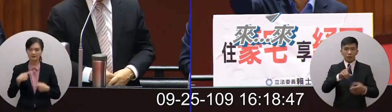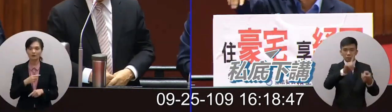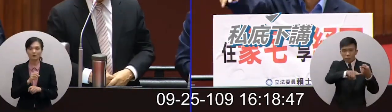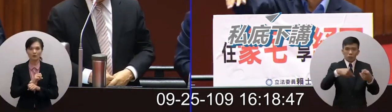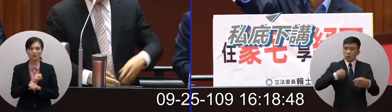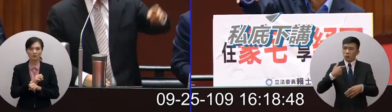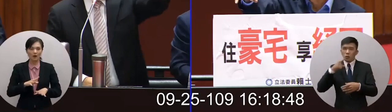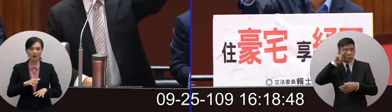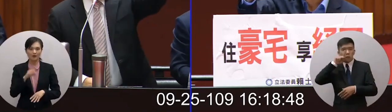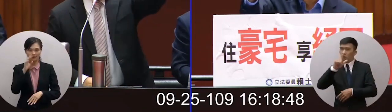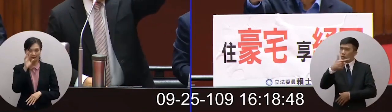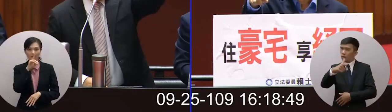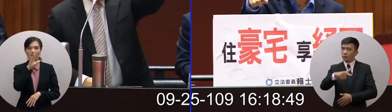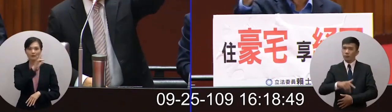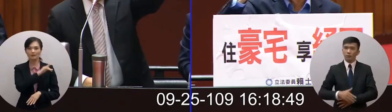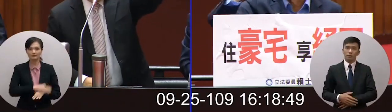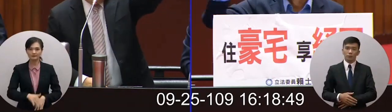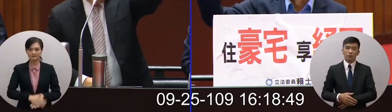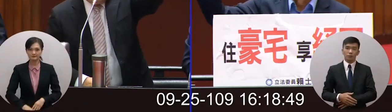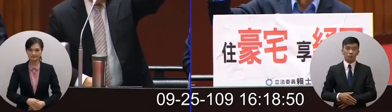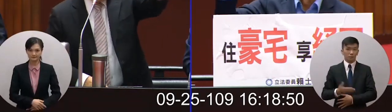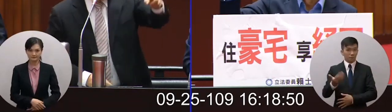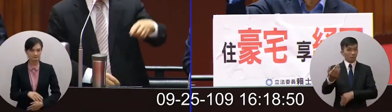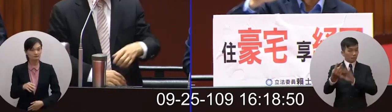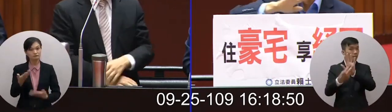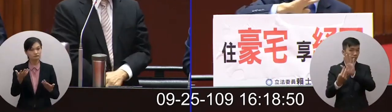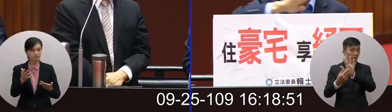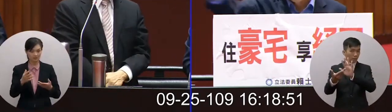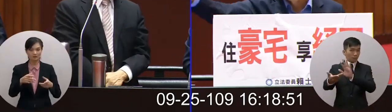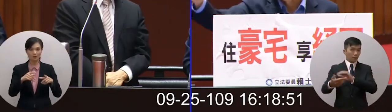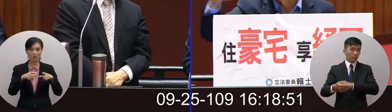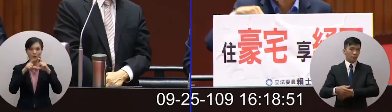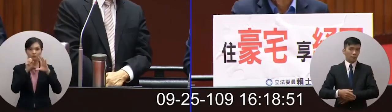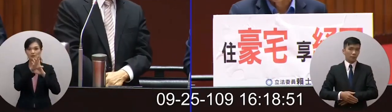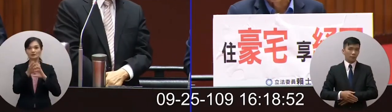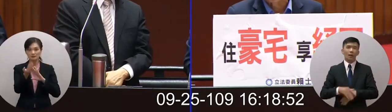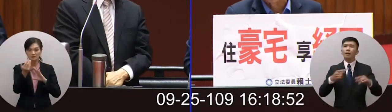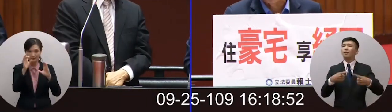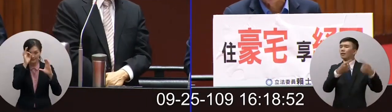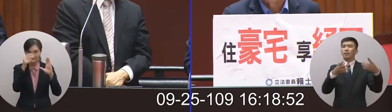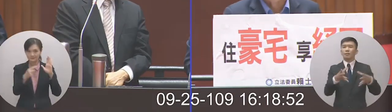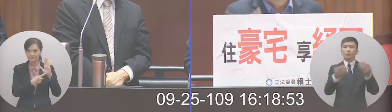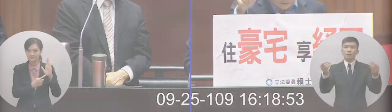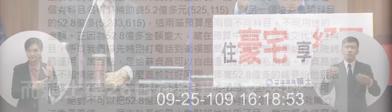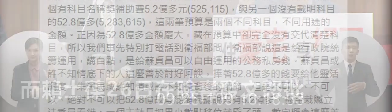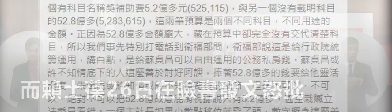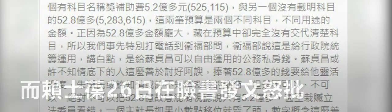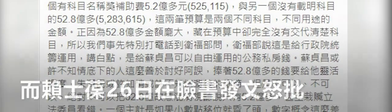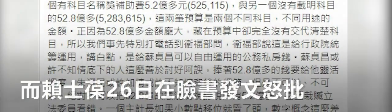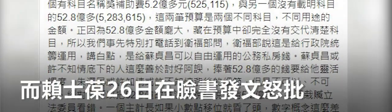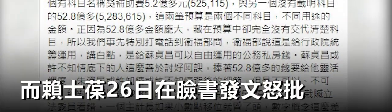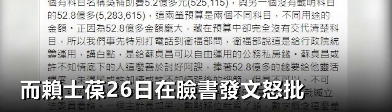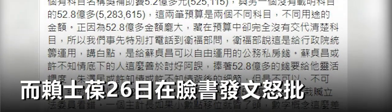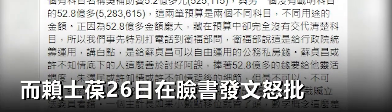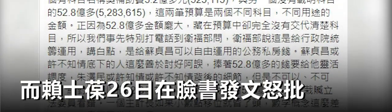唔对，来来，是你先讲。 无你看嘛，哥。 来来来， 无你倒回去看嘛。 我不要跟你讲，因为我很多题目要问。